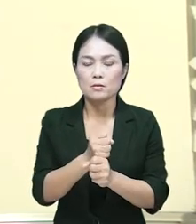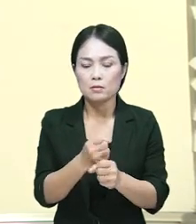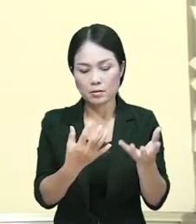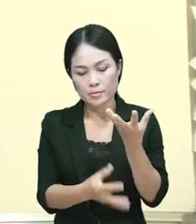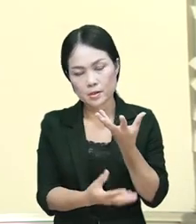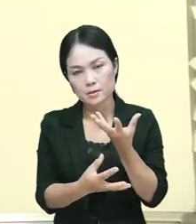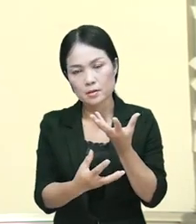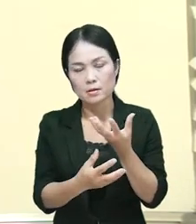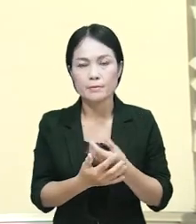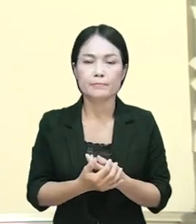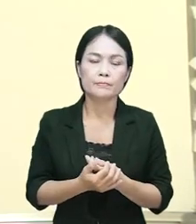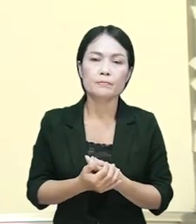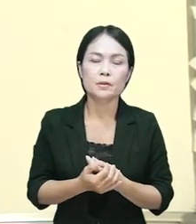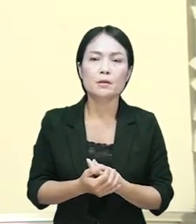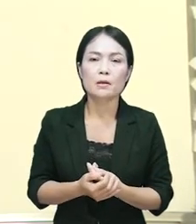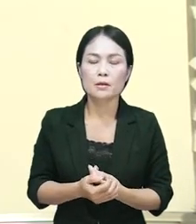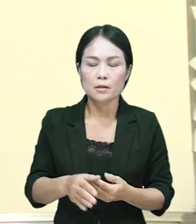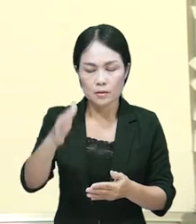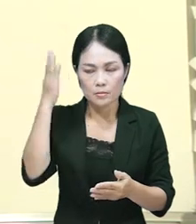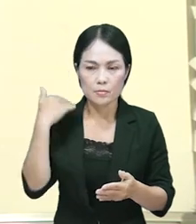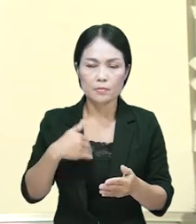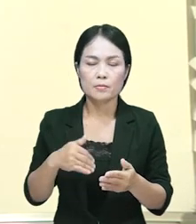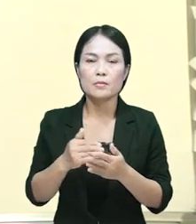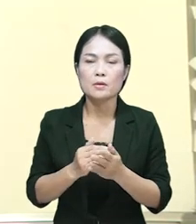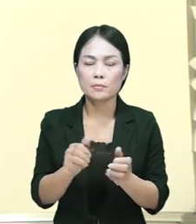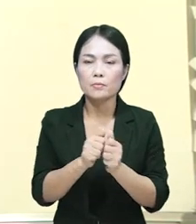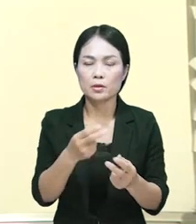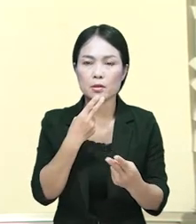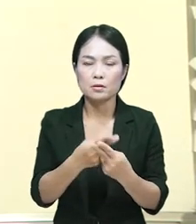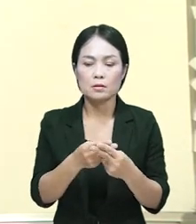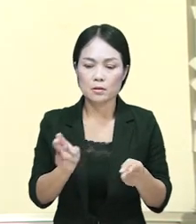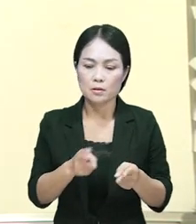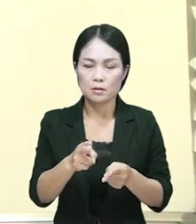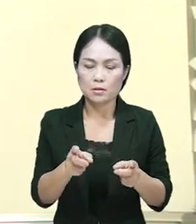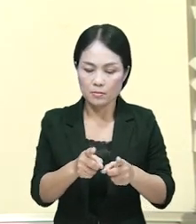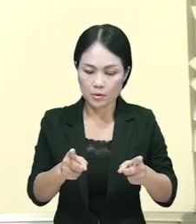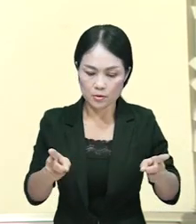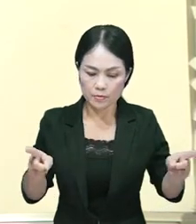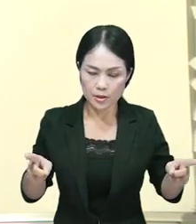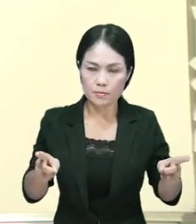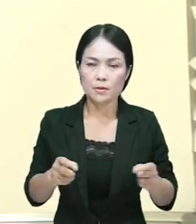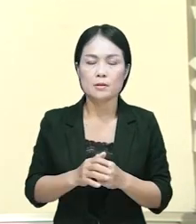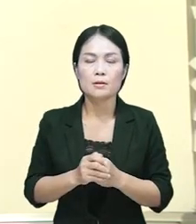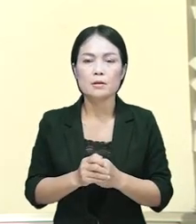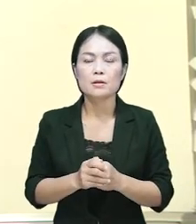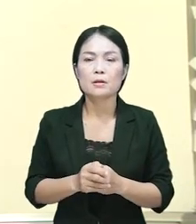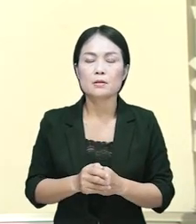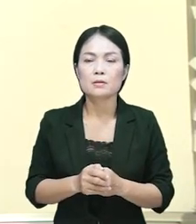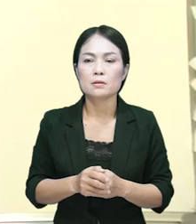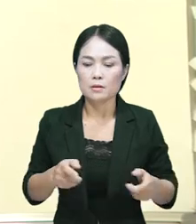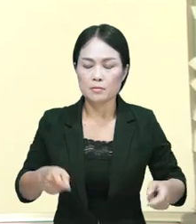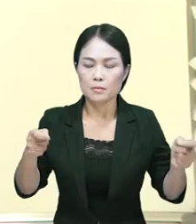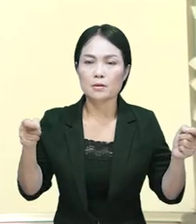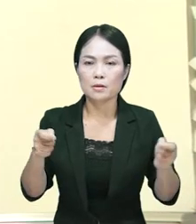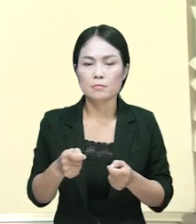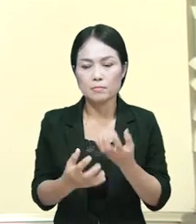ស្លប្រពន្ធឆ្លើយចុះអន្ទង់នេះវែងម្ល៉េះបានឆ្នាំងវែងពី